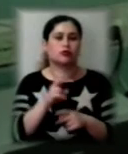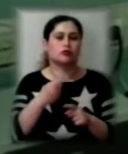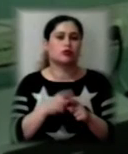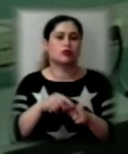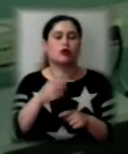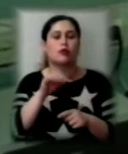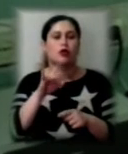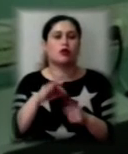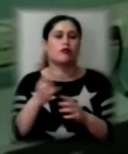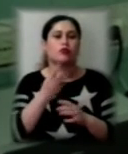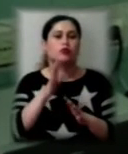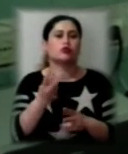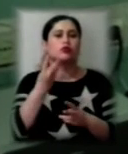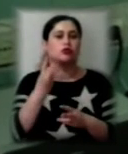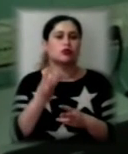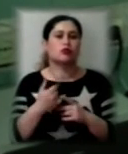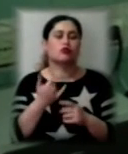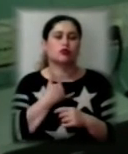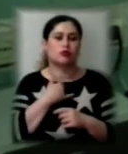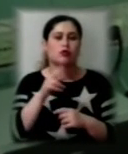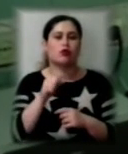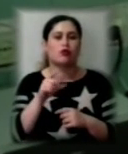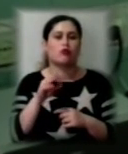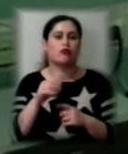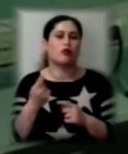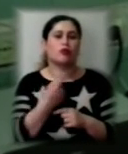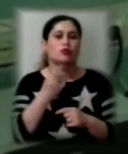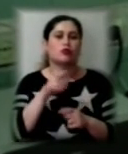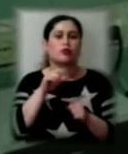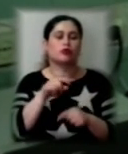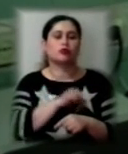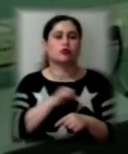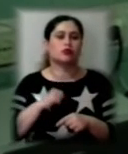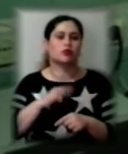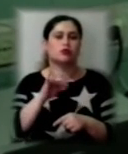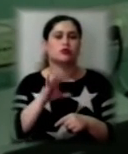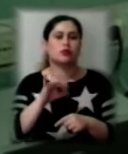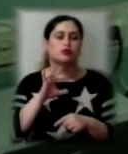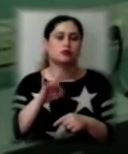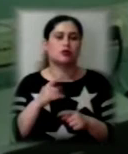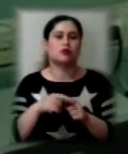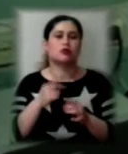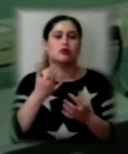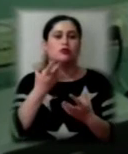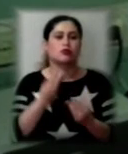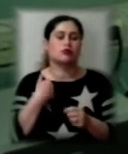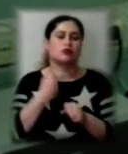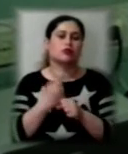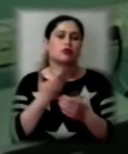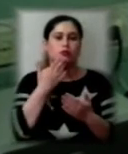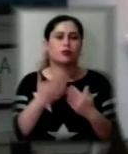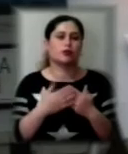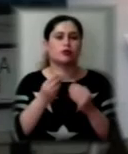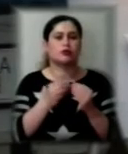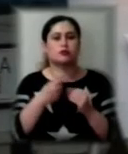тільки 3. У нас, в Каховці і в обласному протитуберкульозному диспансері. На день робимо приблизно 10-12